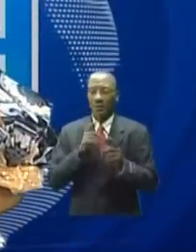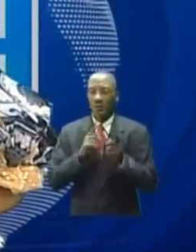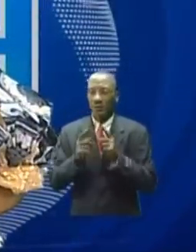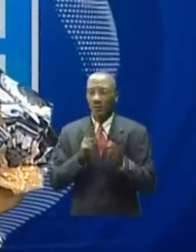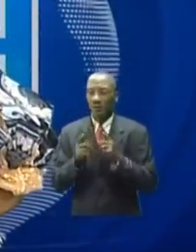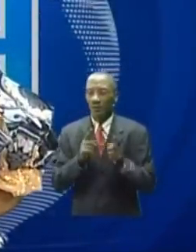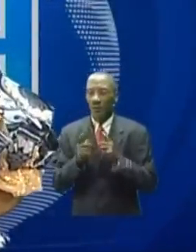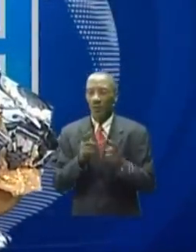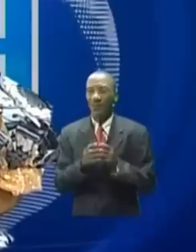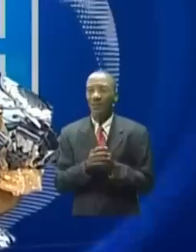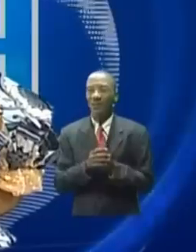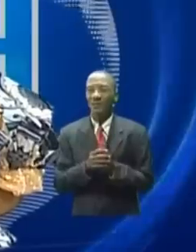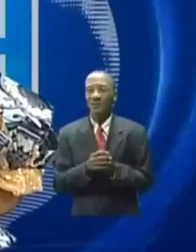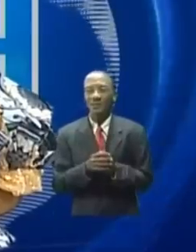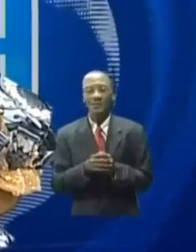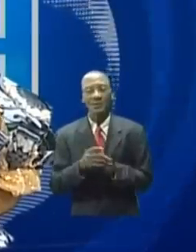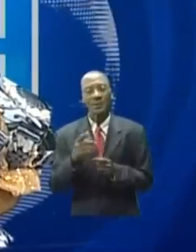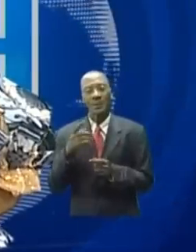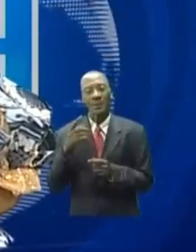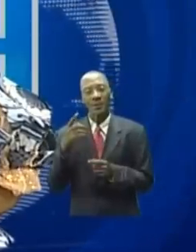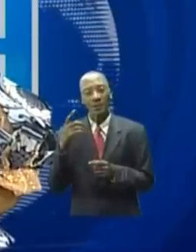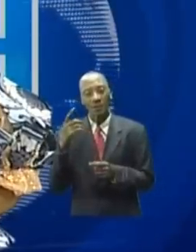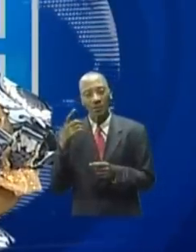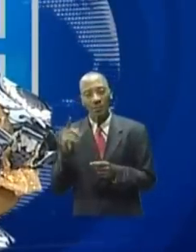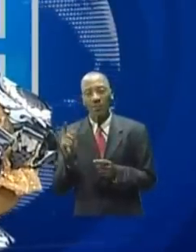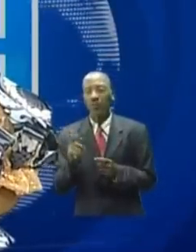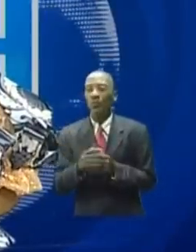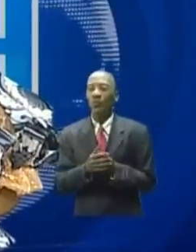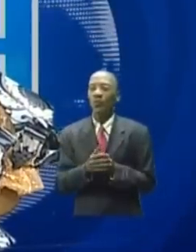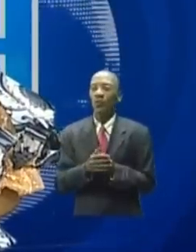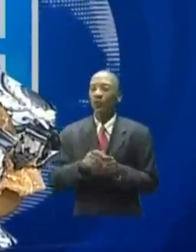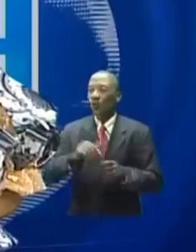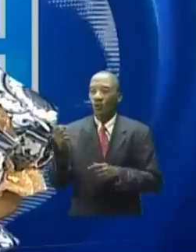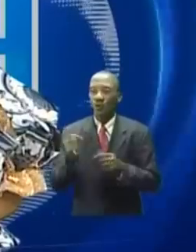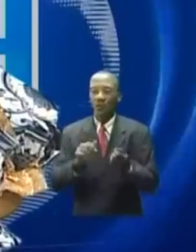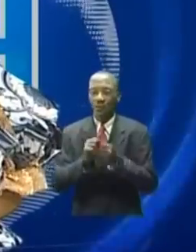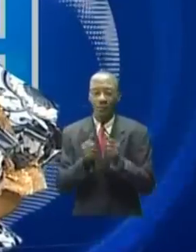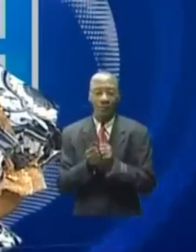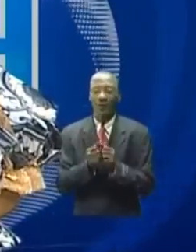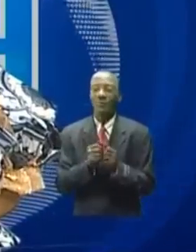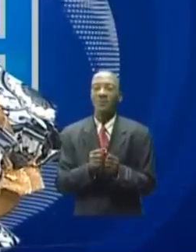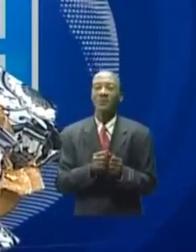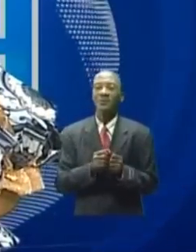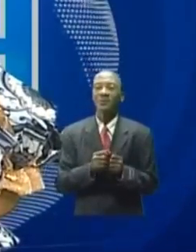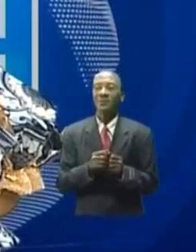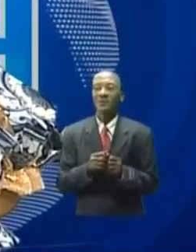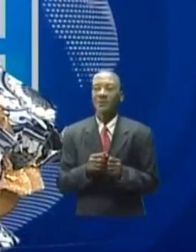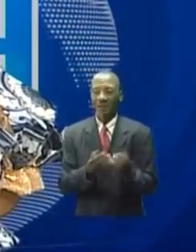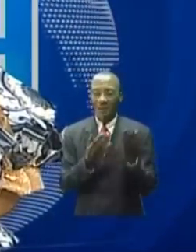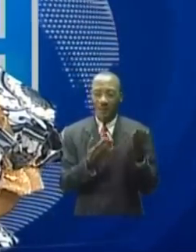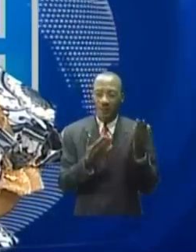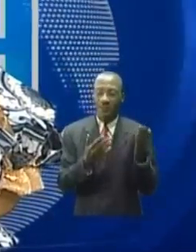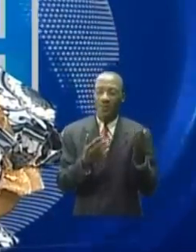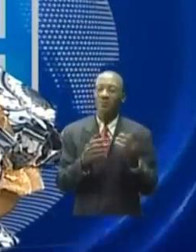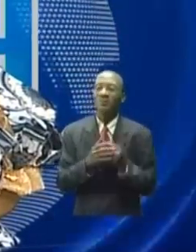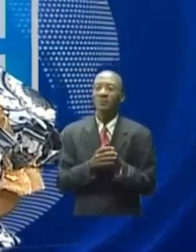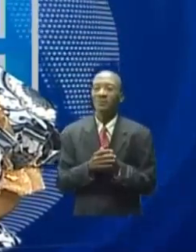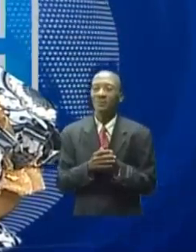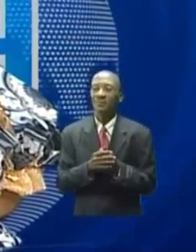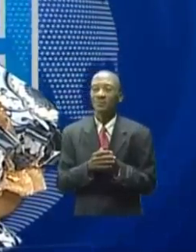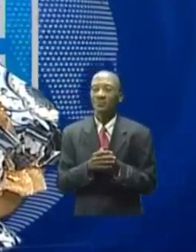direction provinciale de Kinshasa, informe ses abonnés de la partie centre qu'une fuite s'est déclarée sur